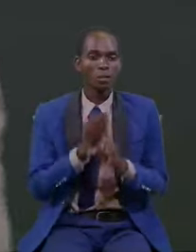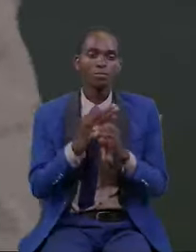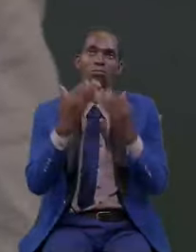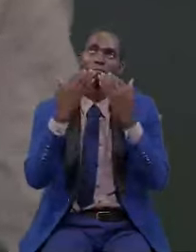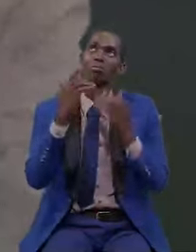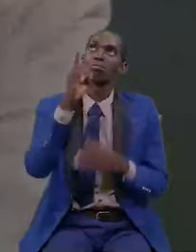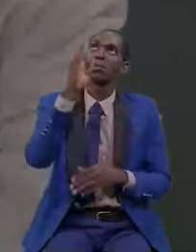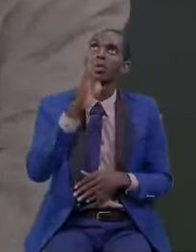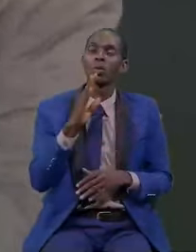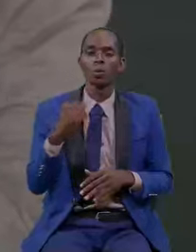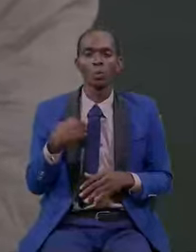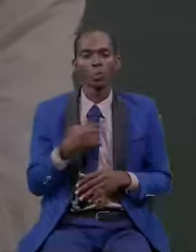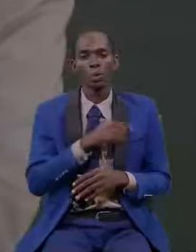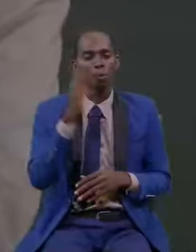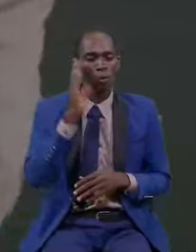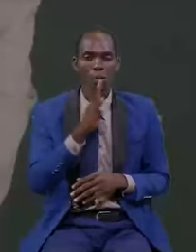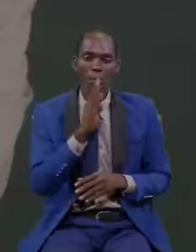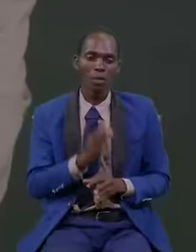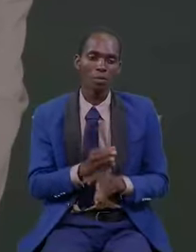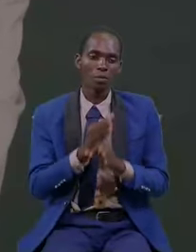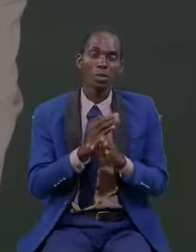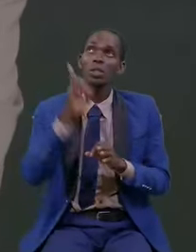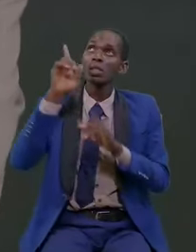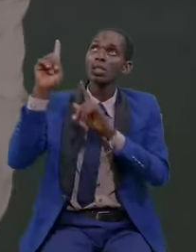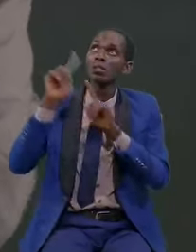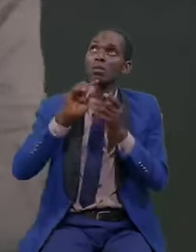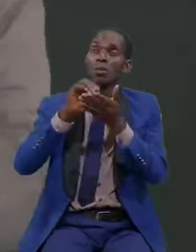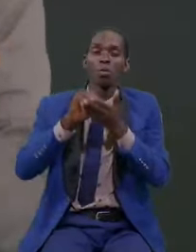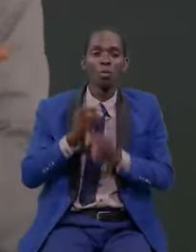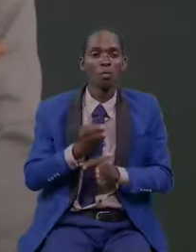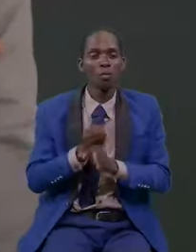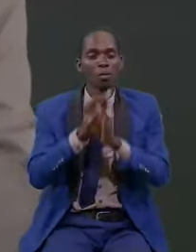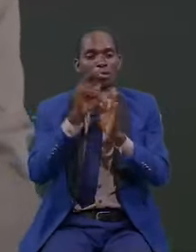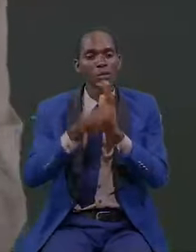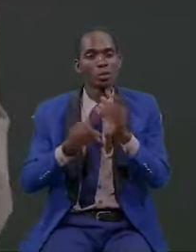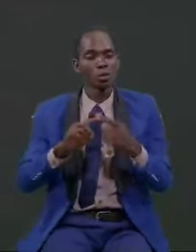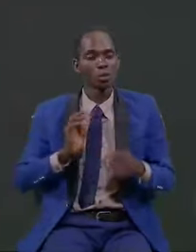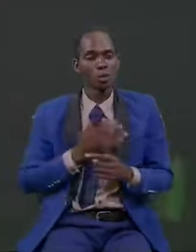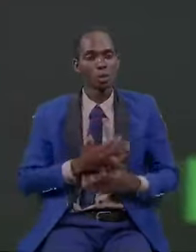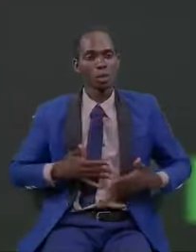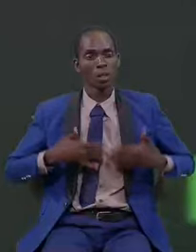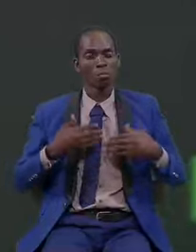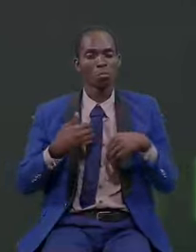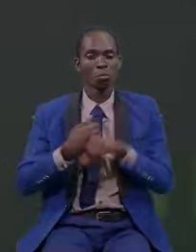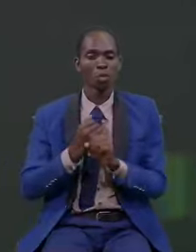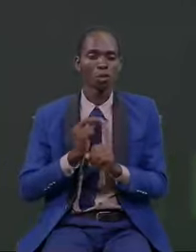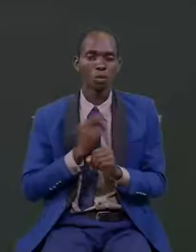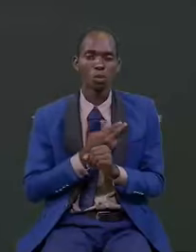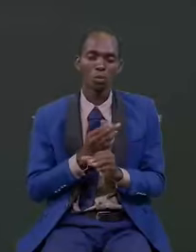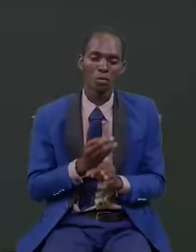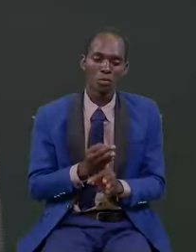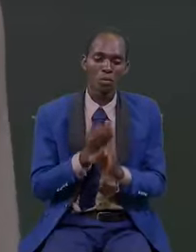fidèles. Allez, il amène sa fidélité à notre vie et nous rend fidèles à la parole.